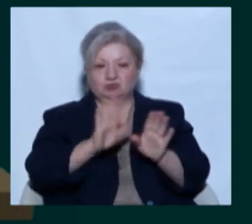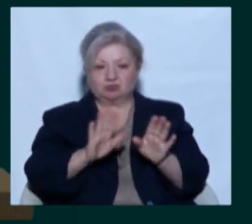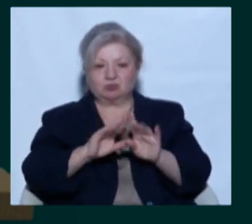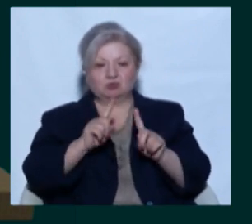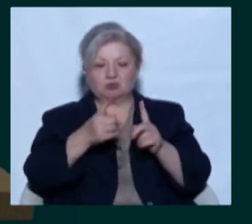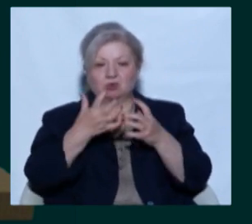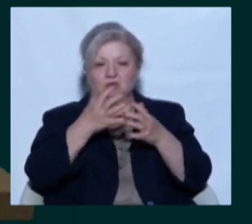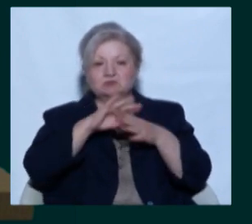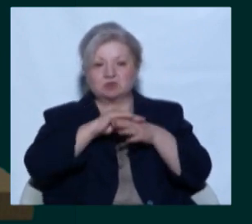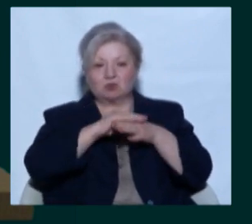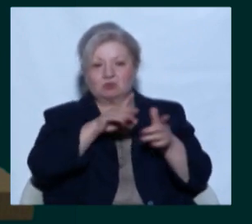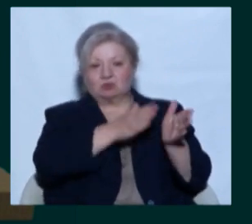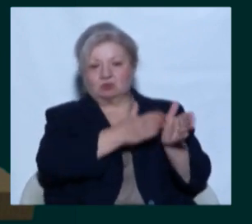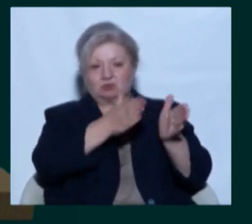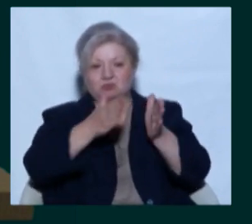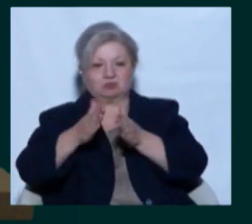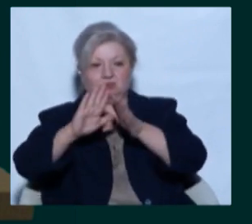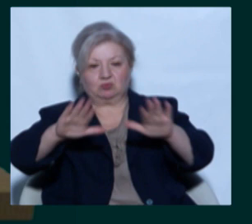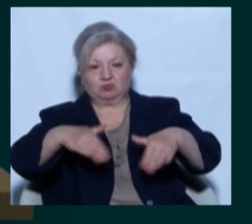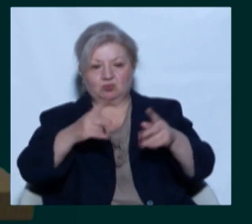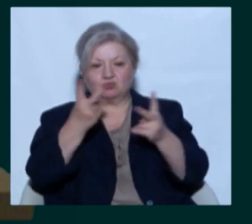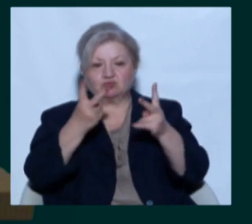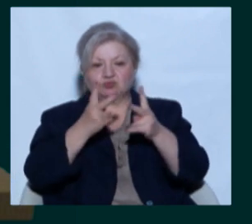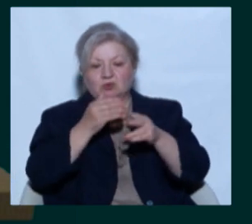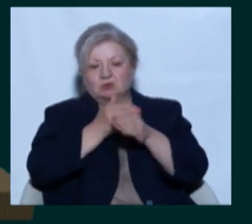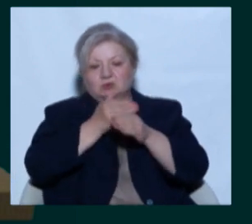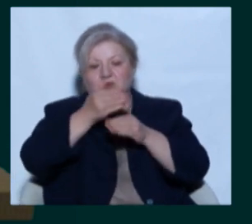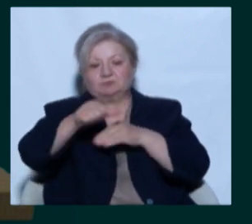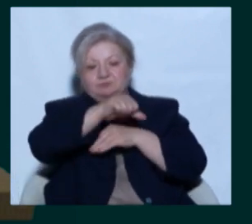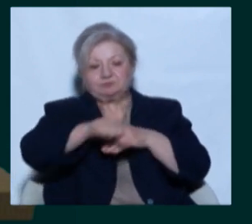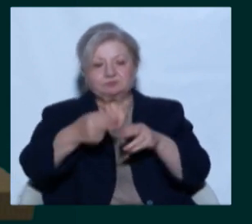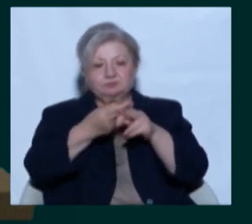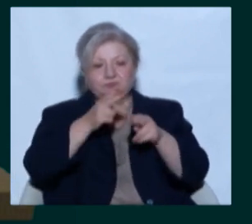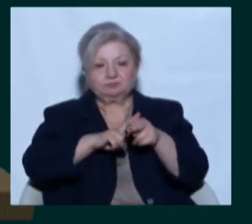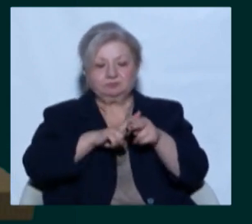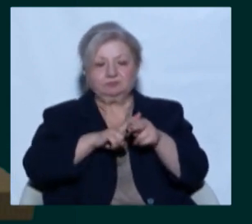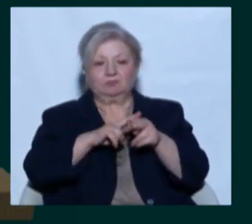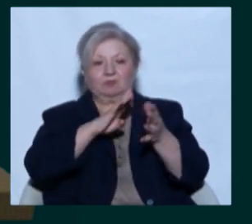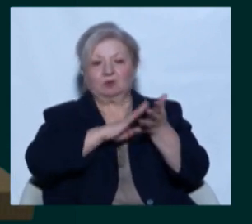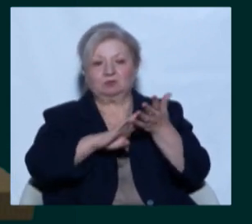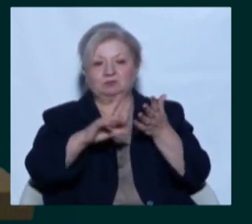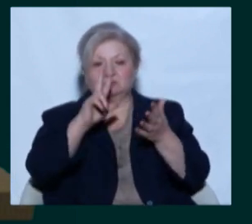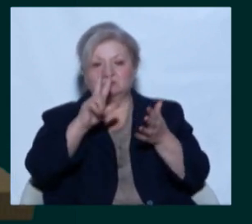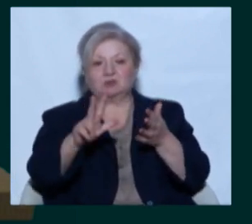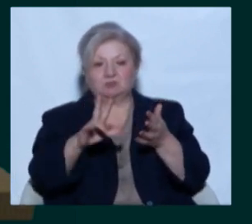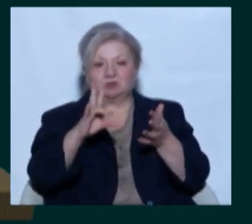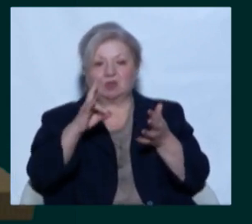არ გადაადგილდება და გადავაჭარბოთ რაღაცა ზღვარს, ანუ 93